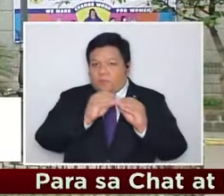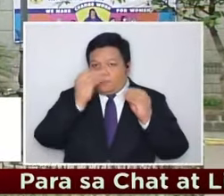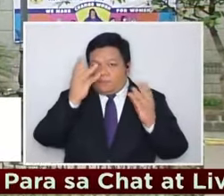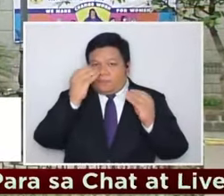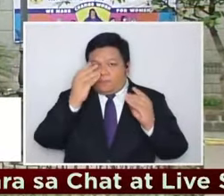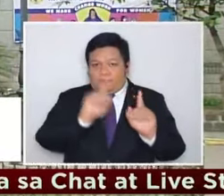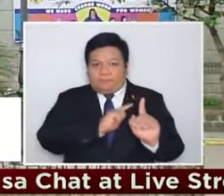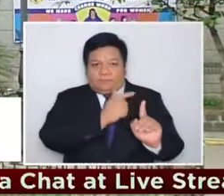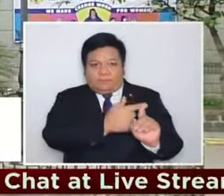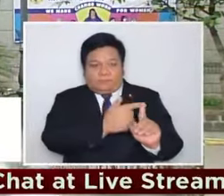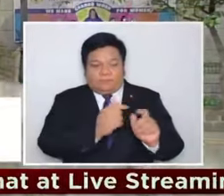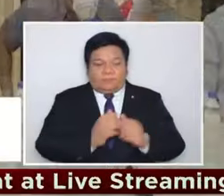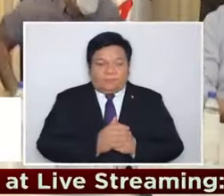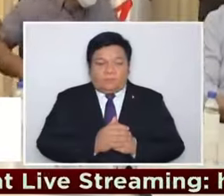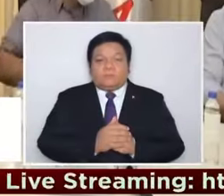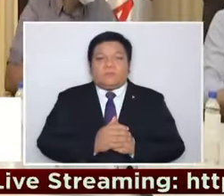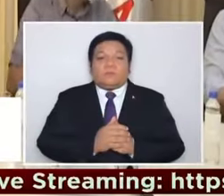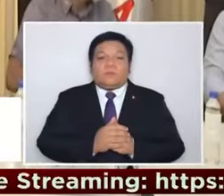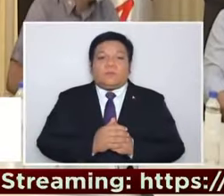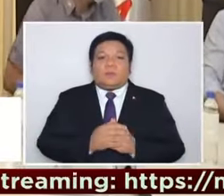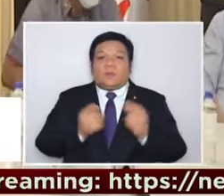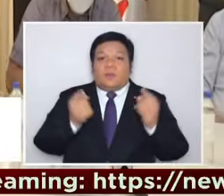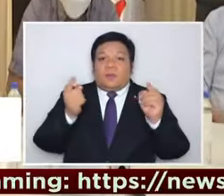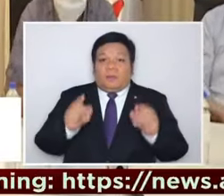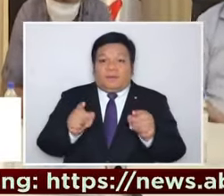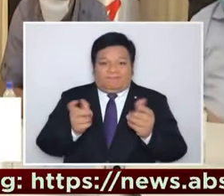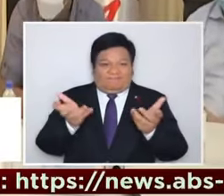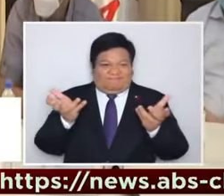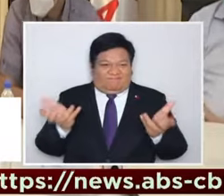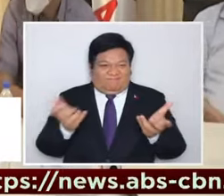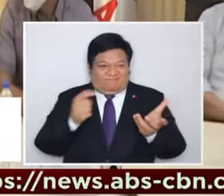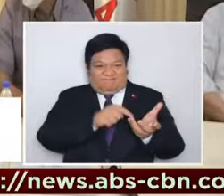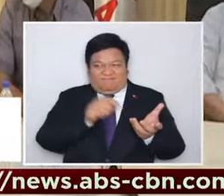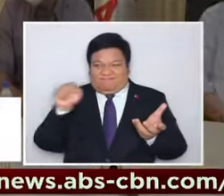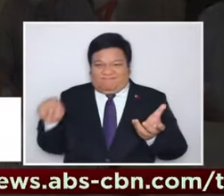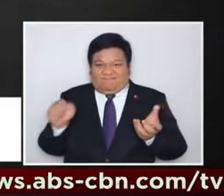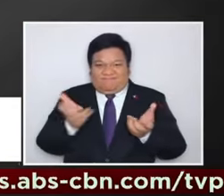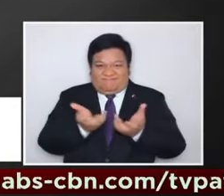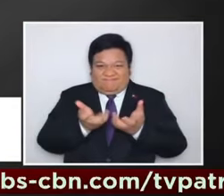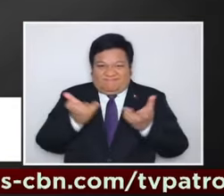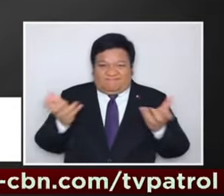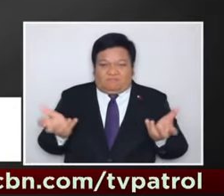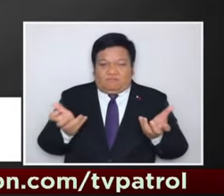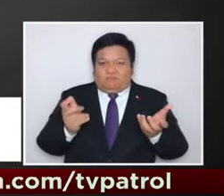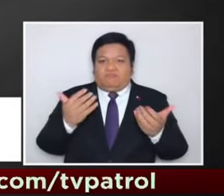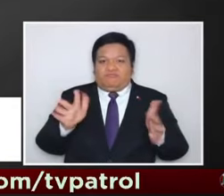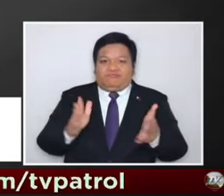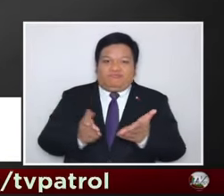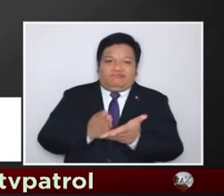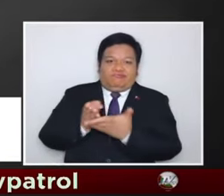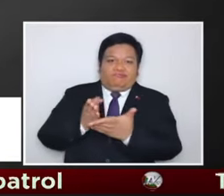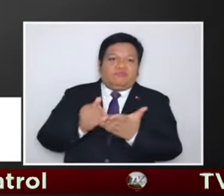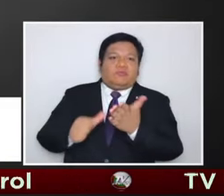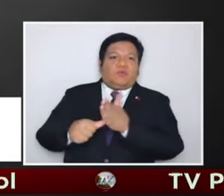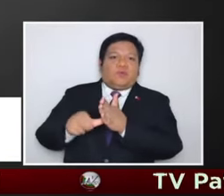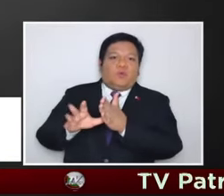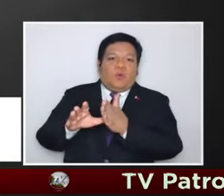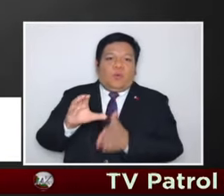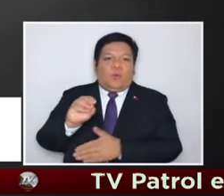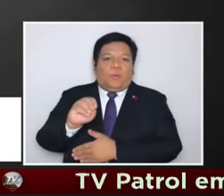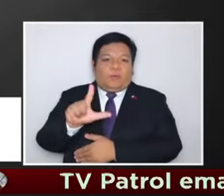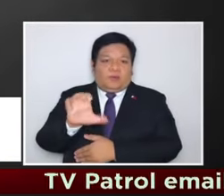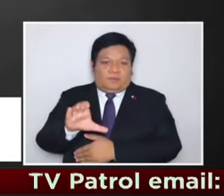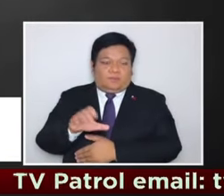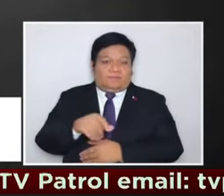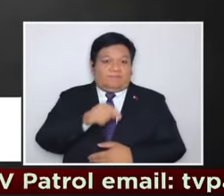Muling umabot sa Commission on Elections ang iringan ng dalawang paksyon ng PDP Laban. Kinumpirma ni Attorney Melvin Matibag na